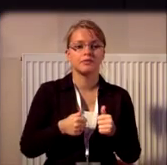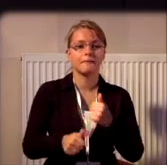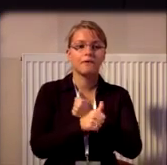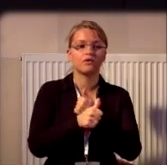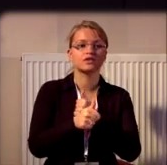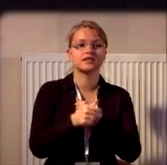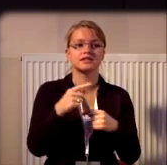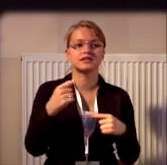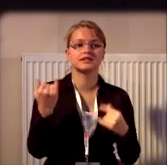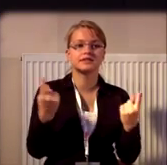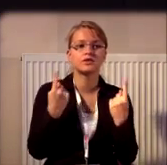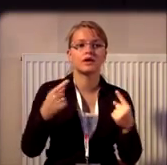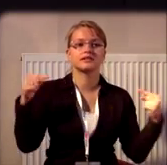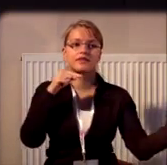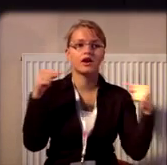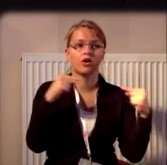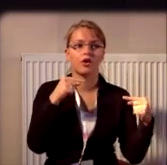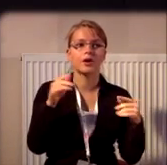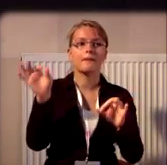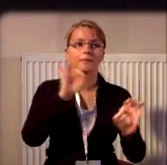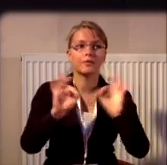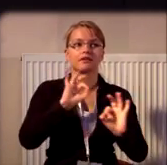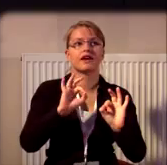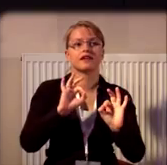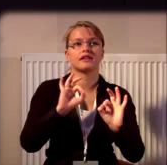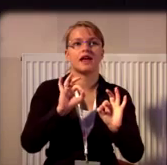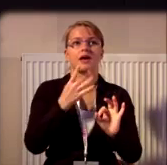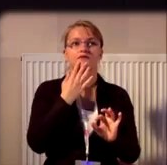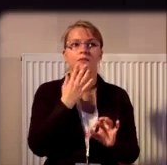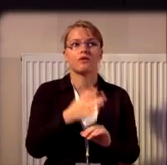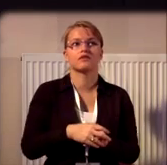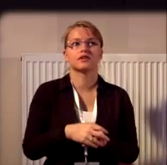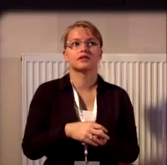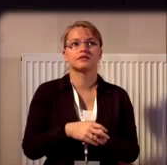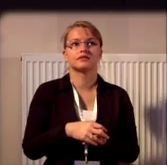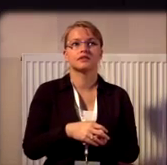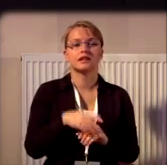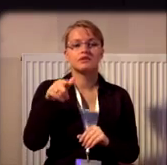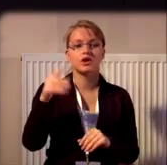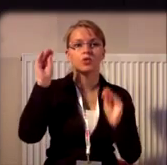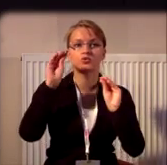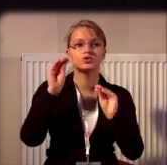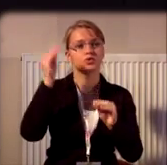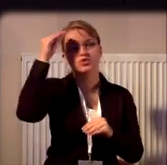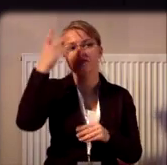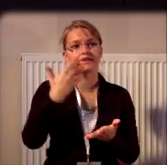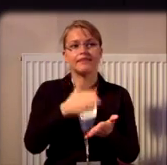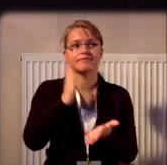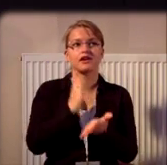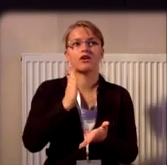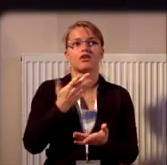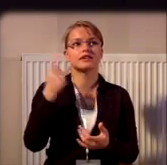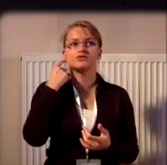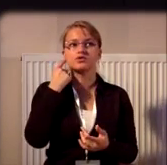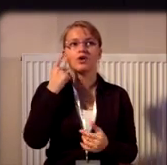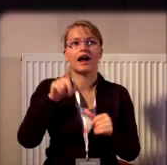dialogowych, natychmiastowe korygowanie, poprawianie wymowy, ponieważ ci uczniowie nie tylko nie słyszą, mają